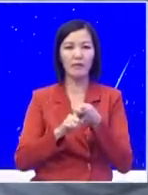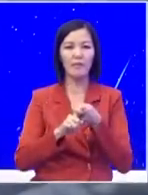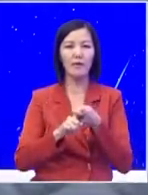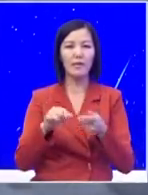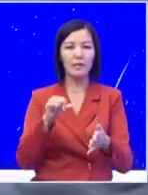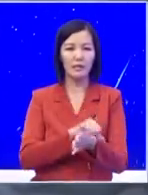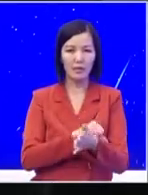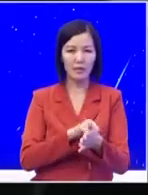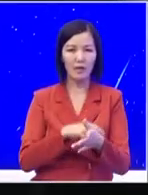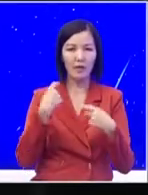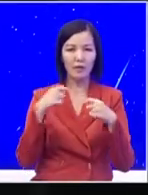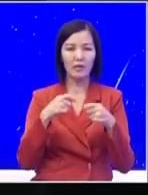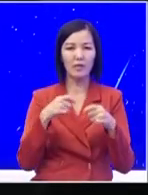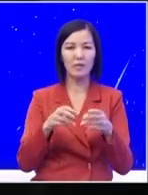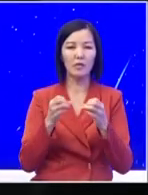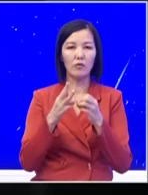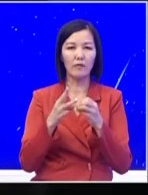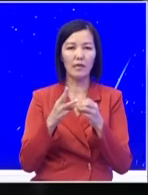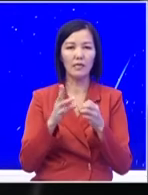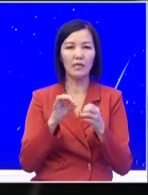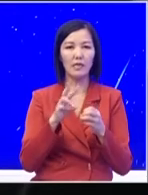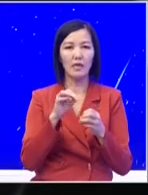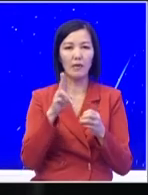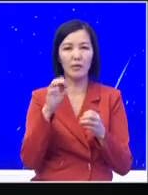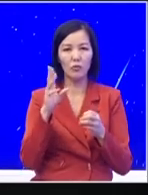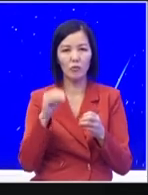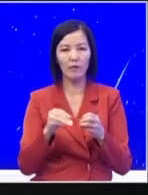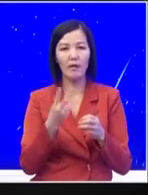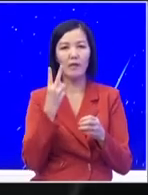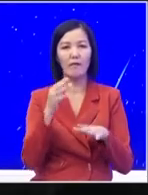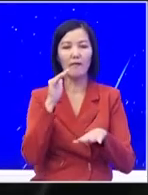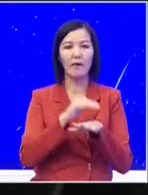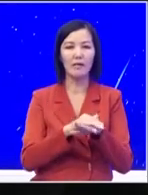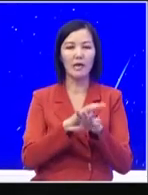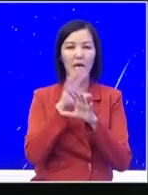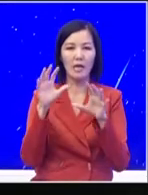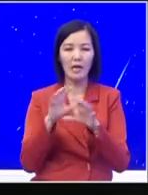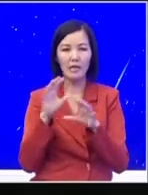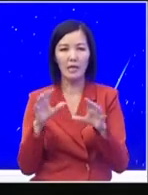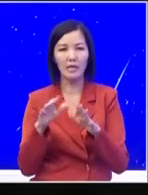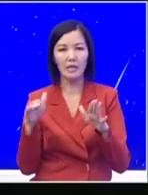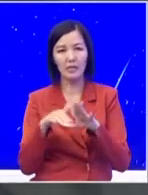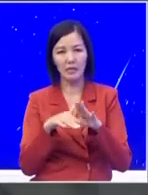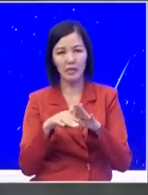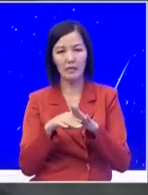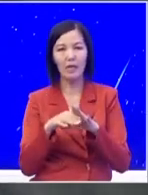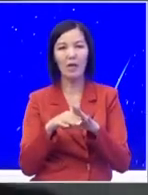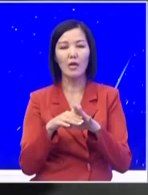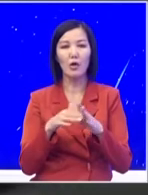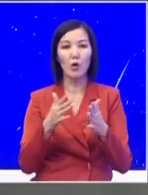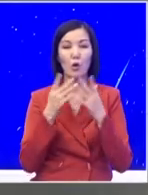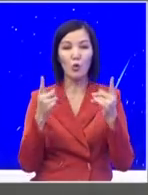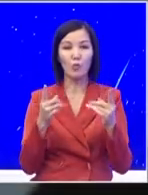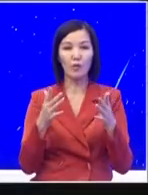оборотом синтетических видов наркотиков, из которых 12 наркопроступков, 2 факта хранения наркотических средств в особо крупном